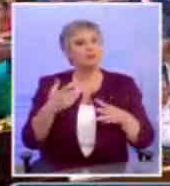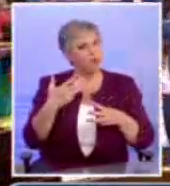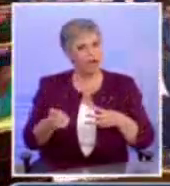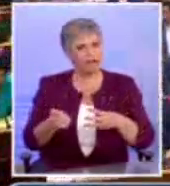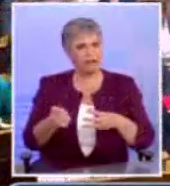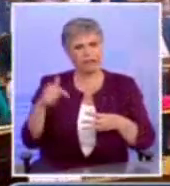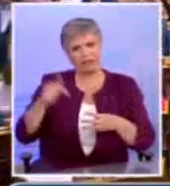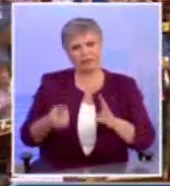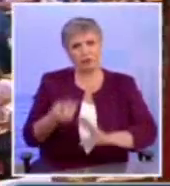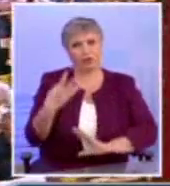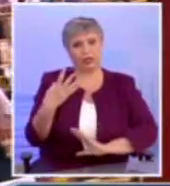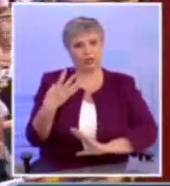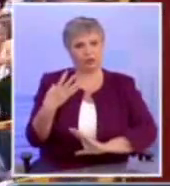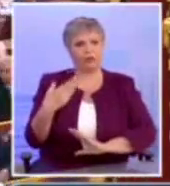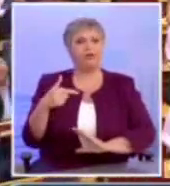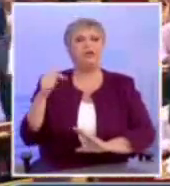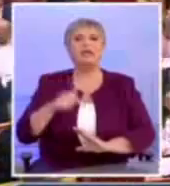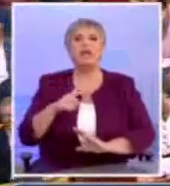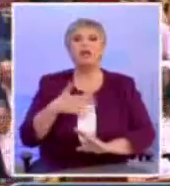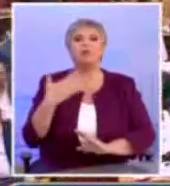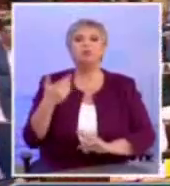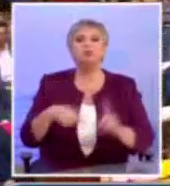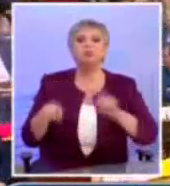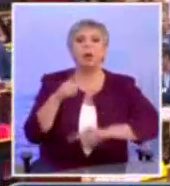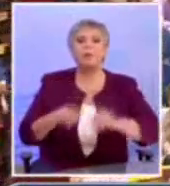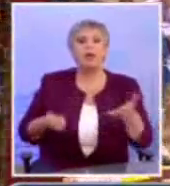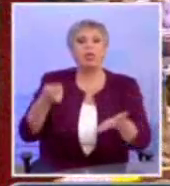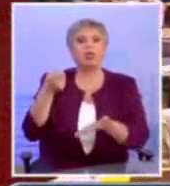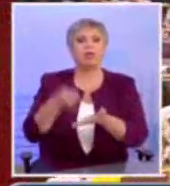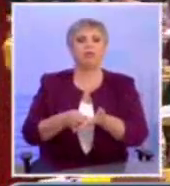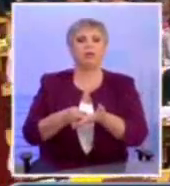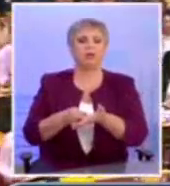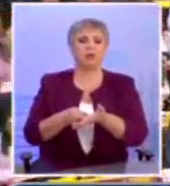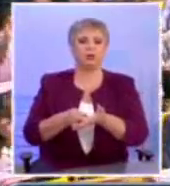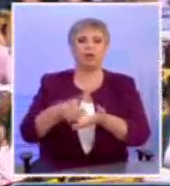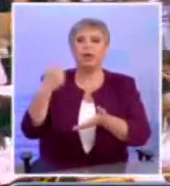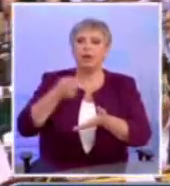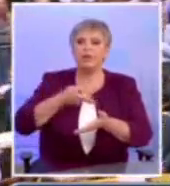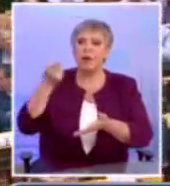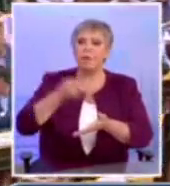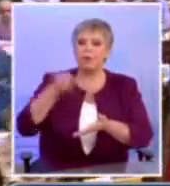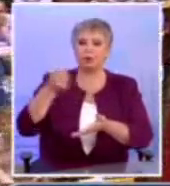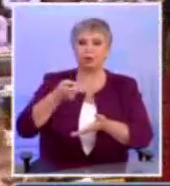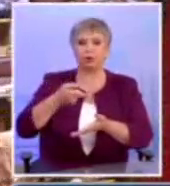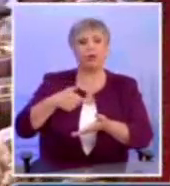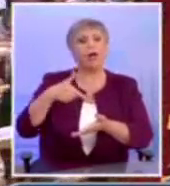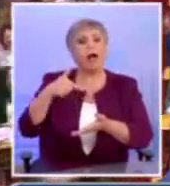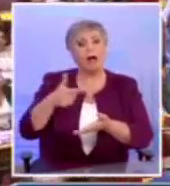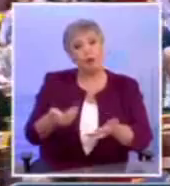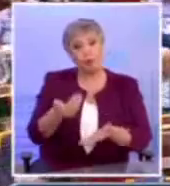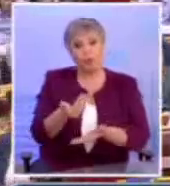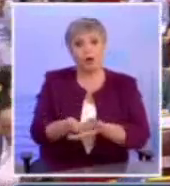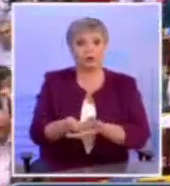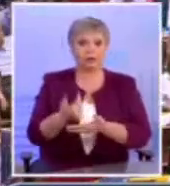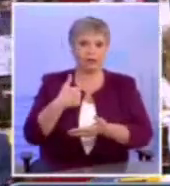είναι ο καταμερισμός των βαρών που υπάρχει σε αυτή την συμφωνία, σε αυτές τις